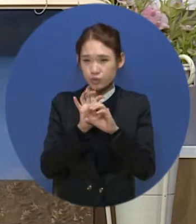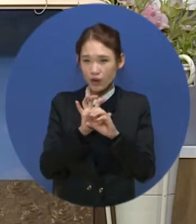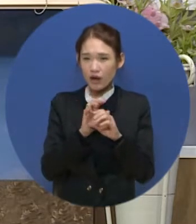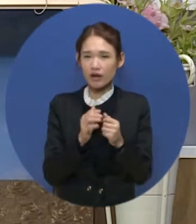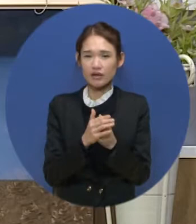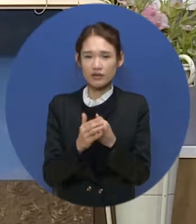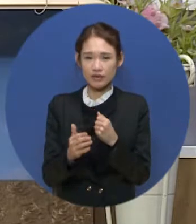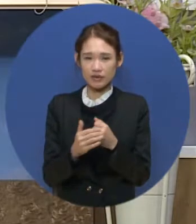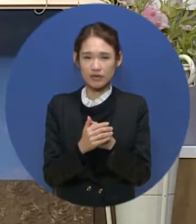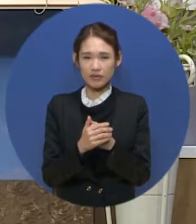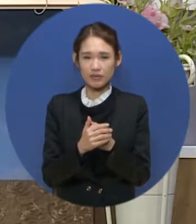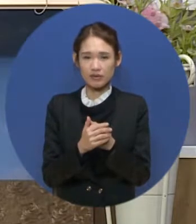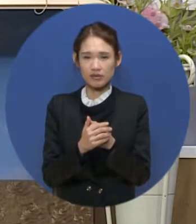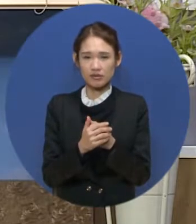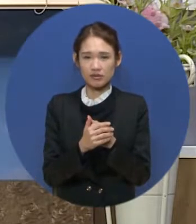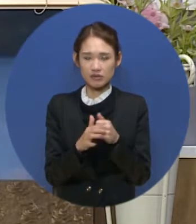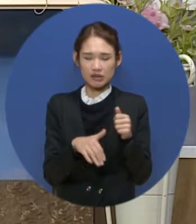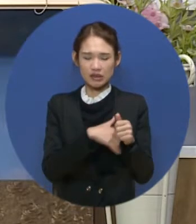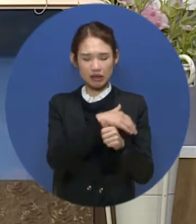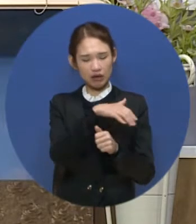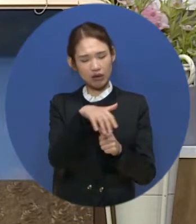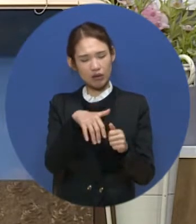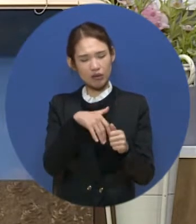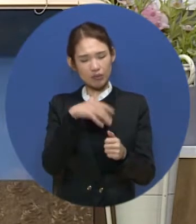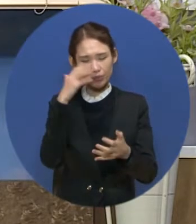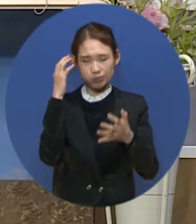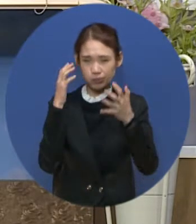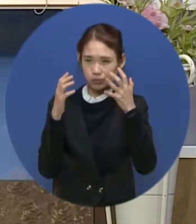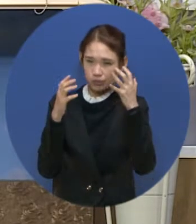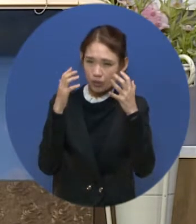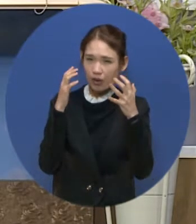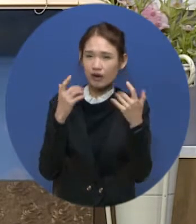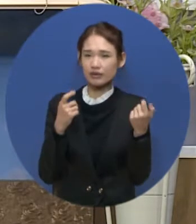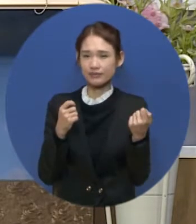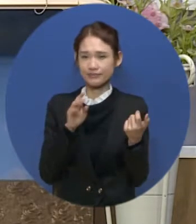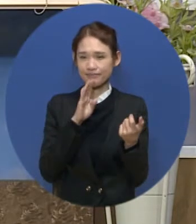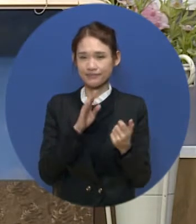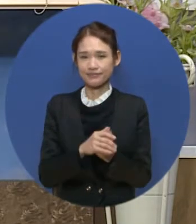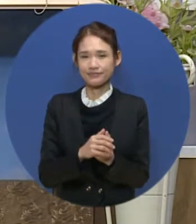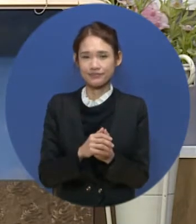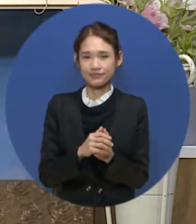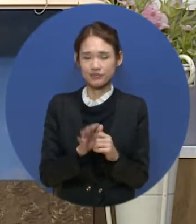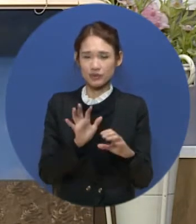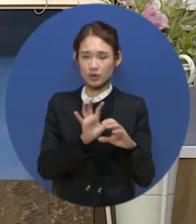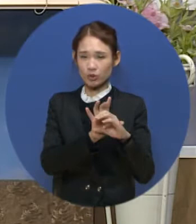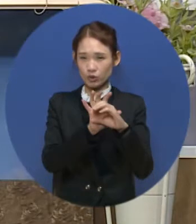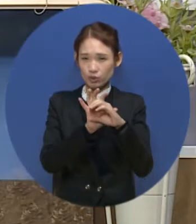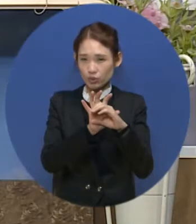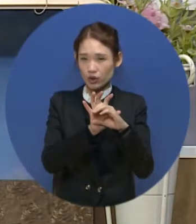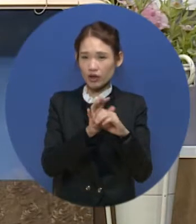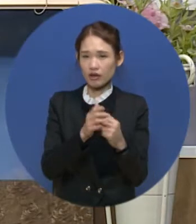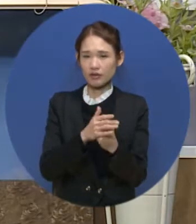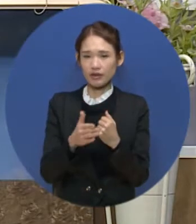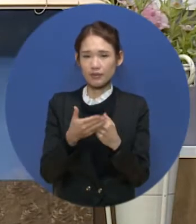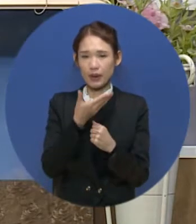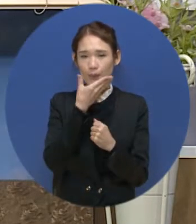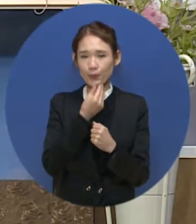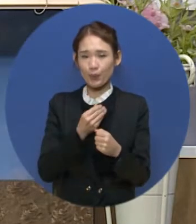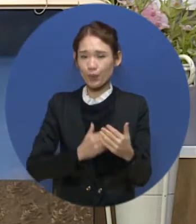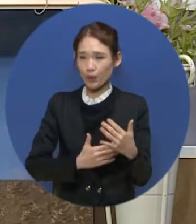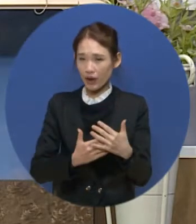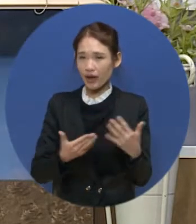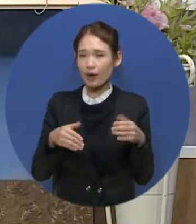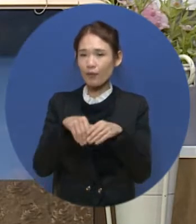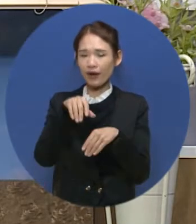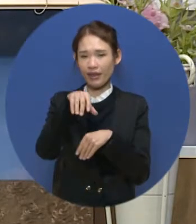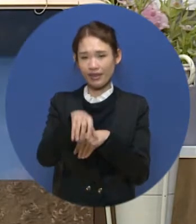또 한창 시끄러운 와중인데요. 저 이 코로나19가 또 이 복지관에도